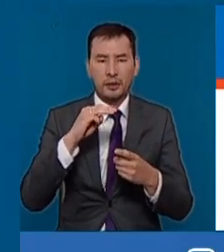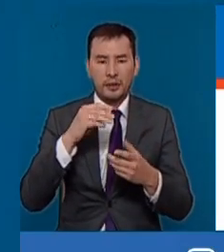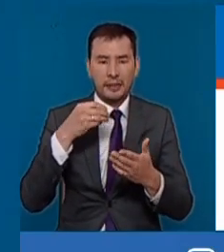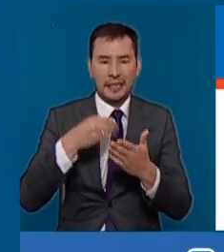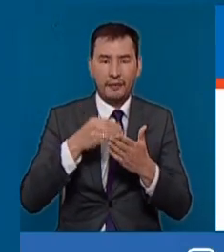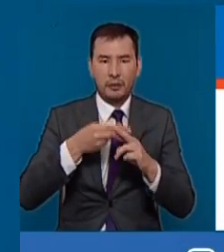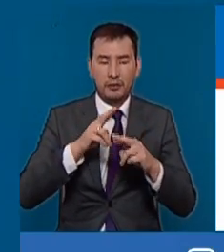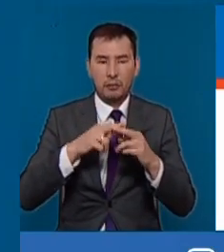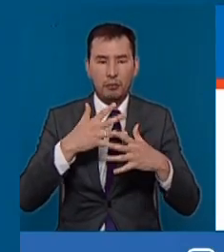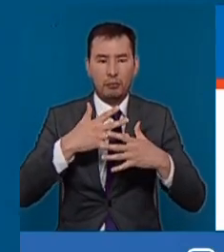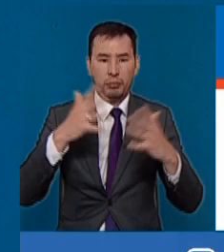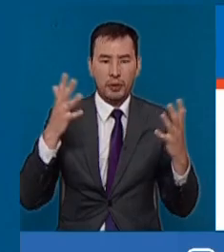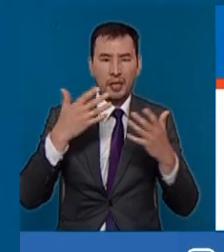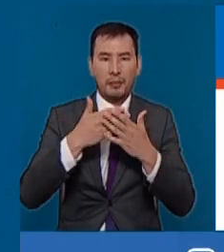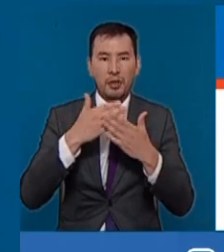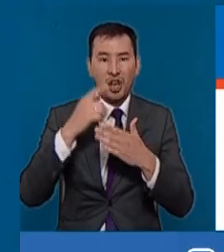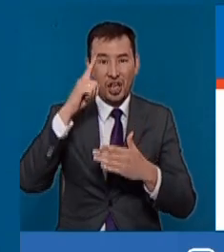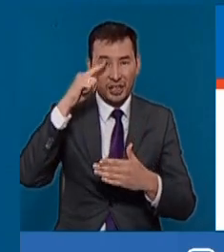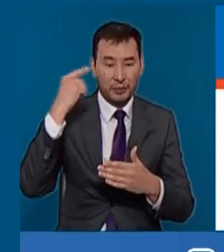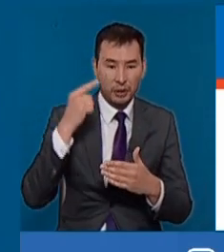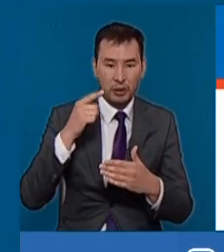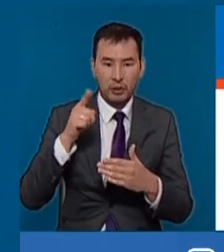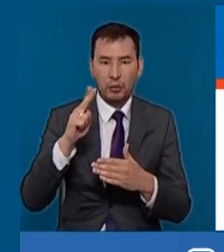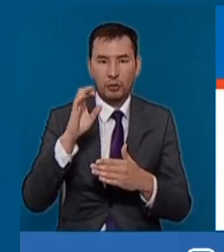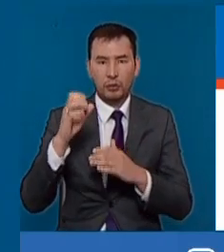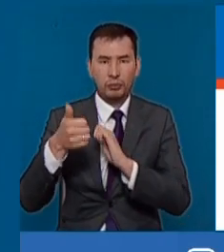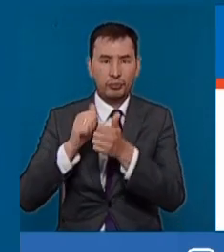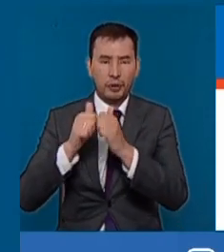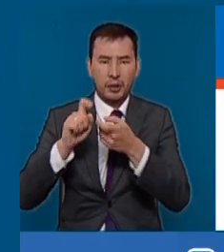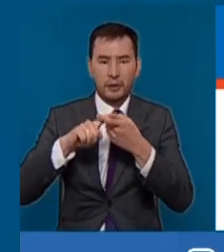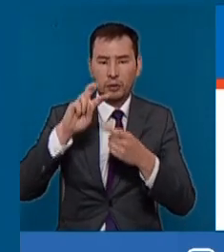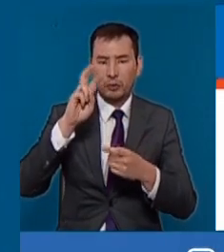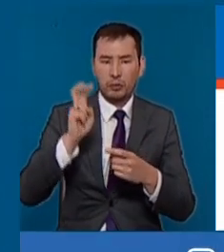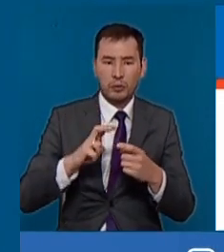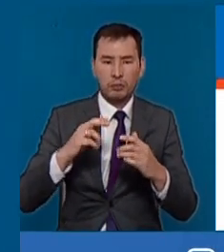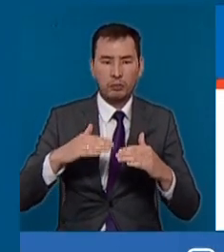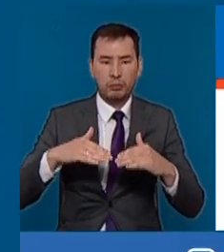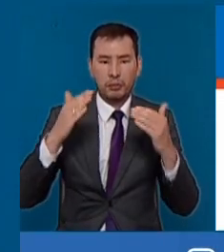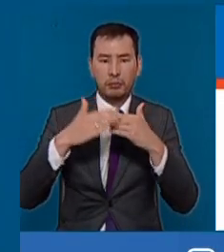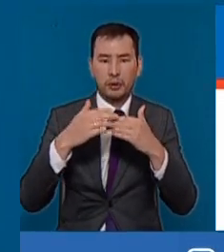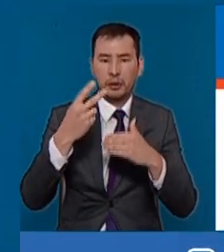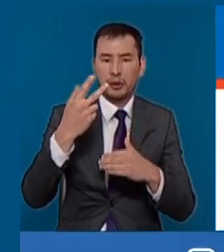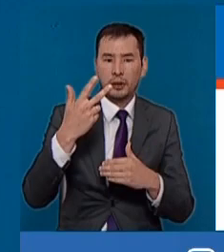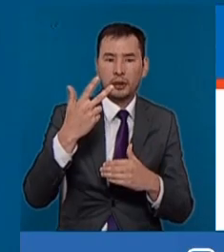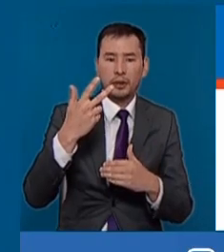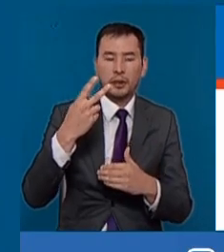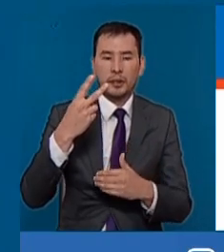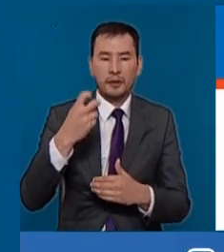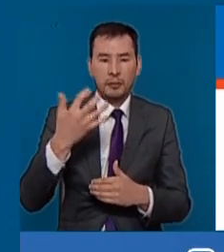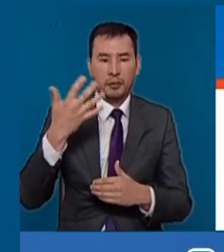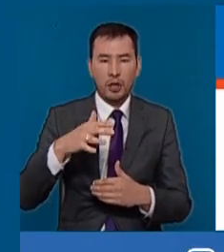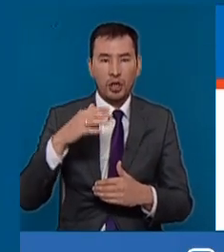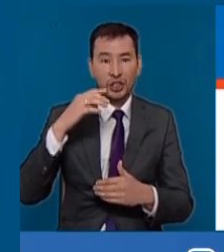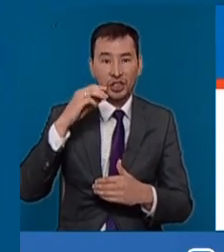базовых пунктов, тогда как Азербайджан, который фиксировал курс обмена по отношению к доллару, поднял ставку на 250 базовых пунктов, а